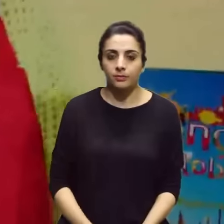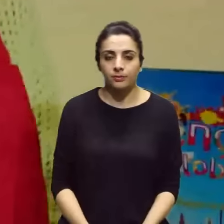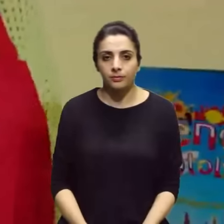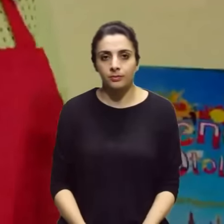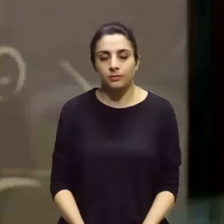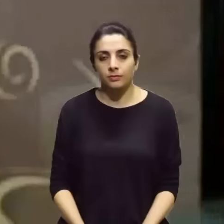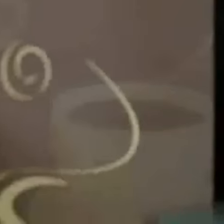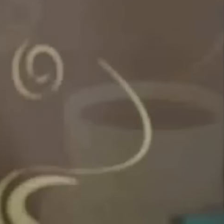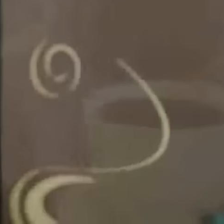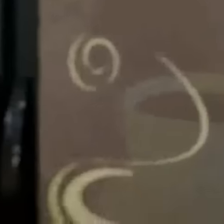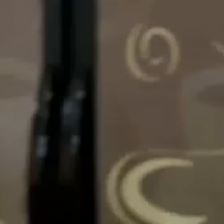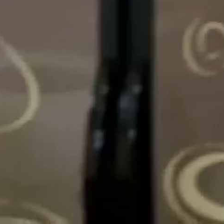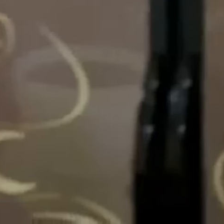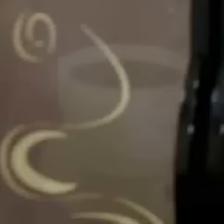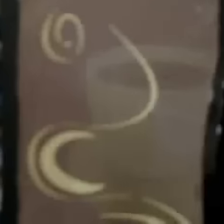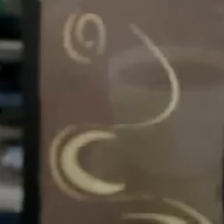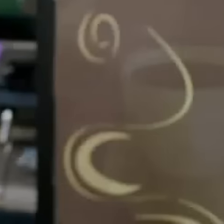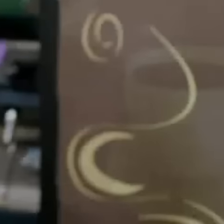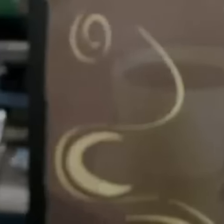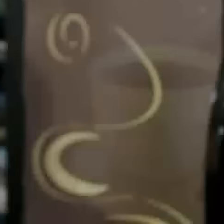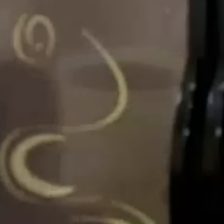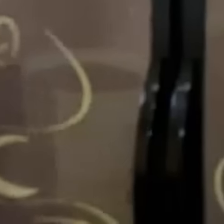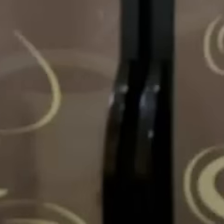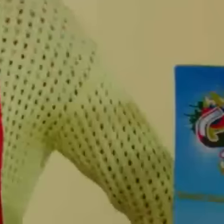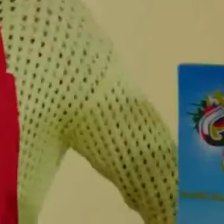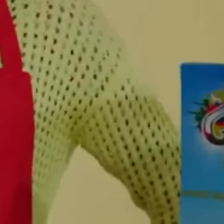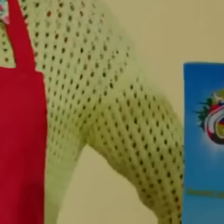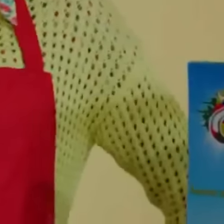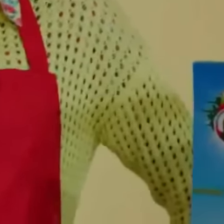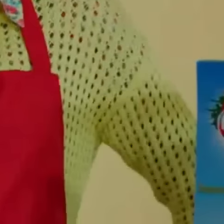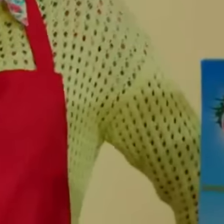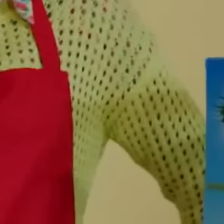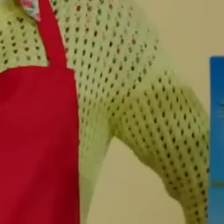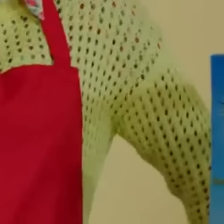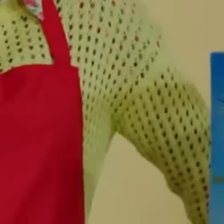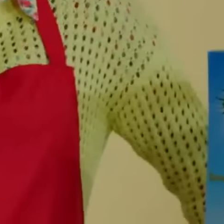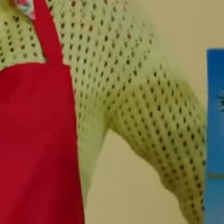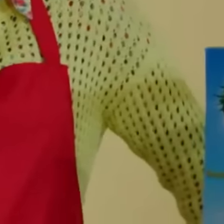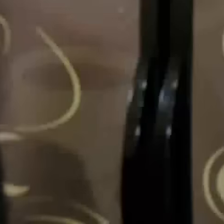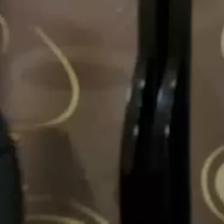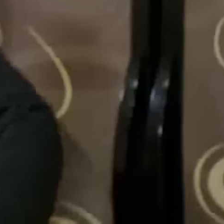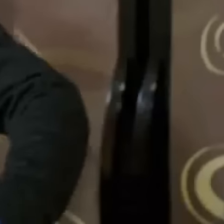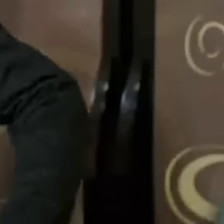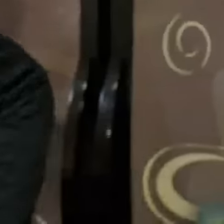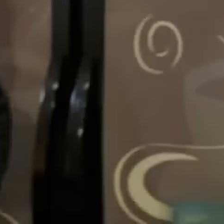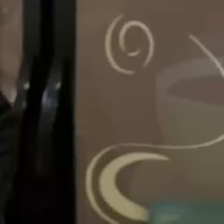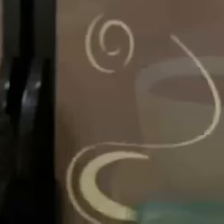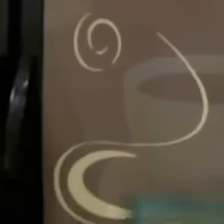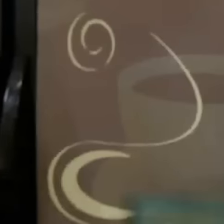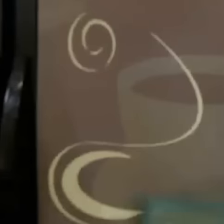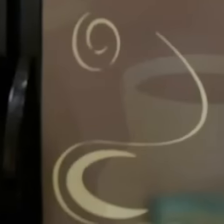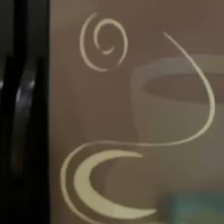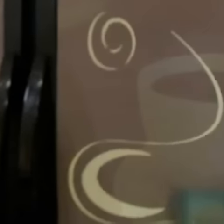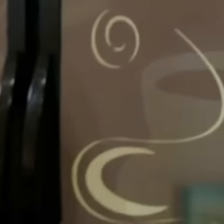Toparlanıp kalktı. Mazhar koridora doğru bakıp rahat nefes verirken... Reyhan kıvırcık saçı gözünün önüne düşmüş. Sinirle dişlerini